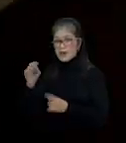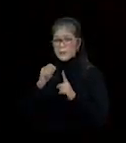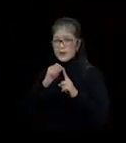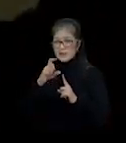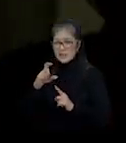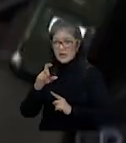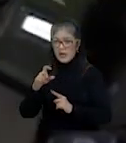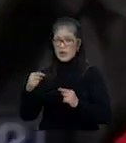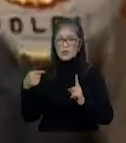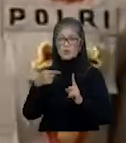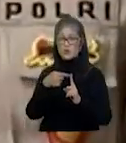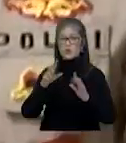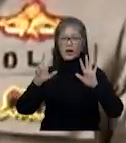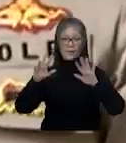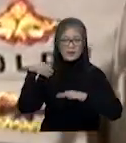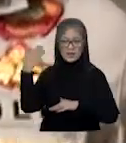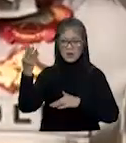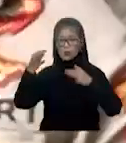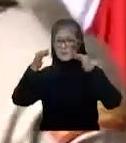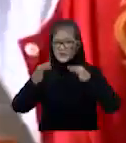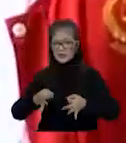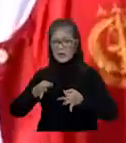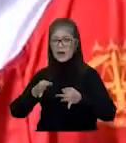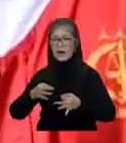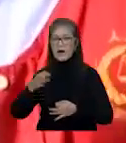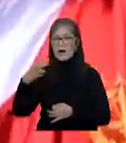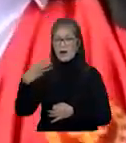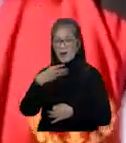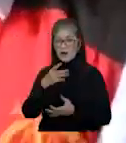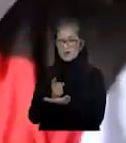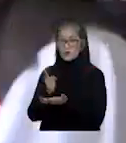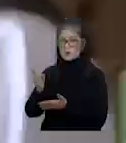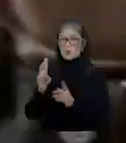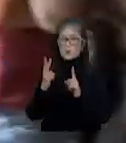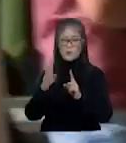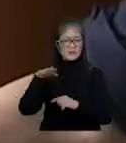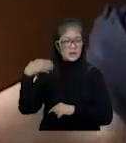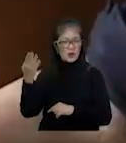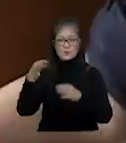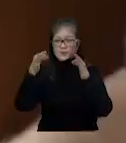dituntut 8 tahun penjara, sementara Brada Eliezer dituntut 12 tahun kurungan penjara.